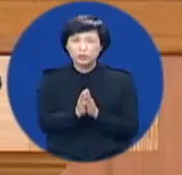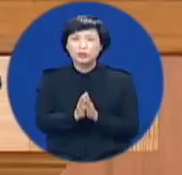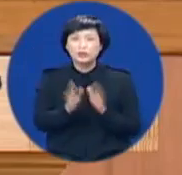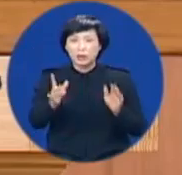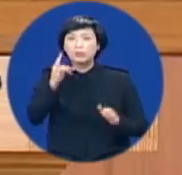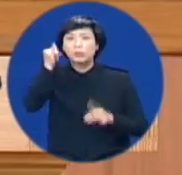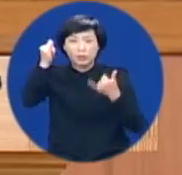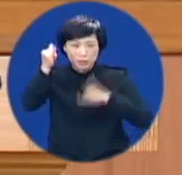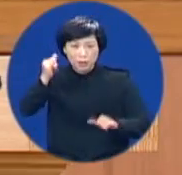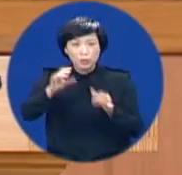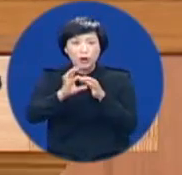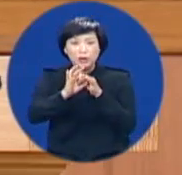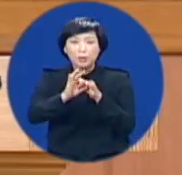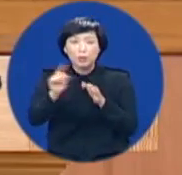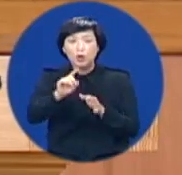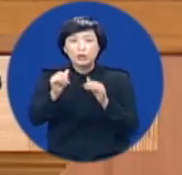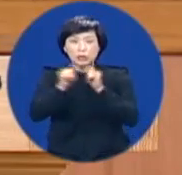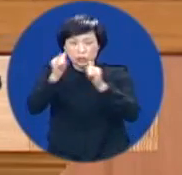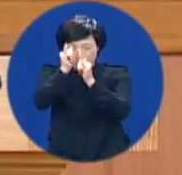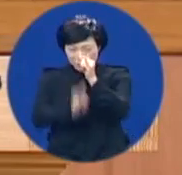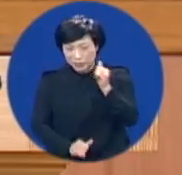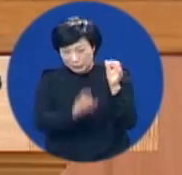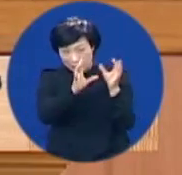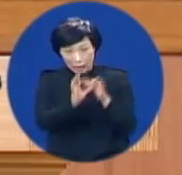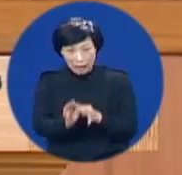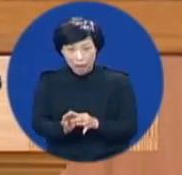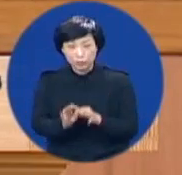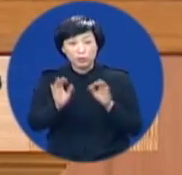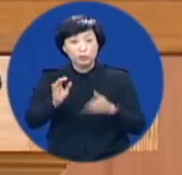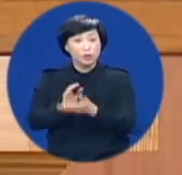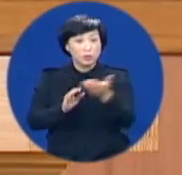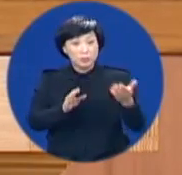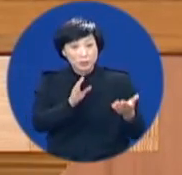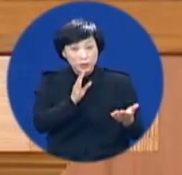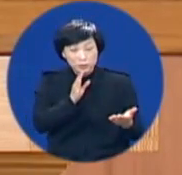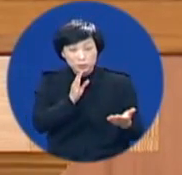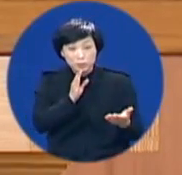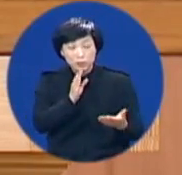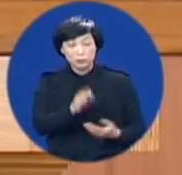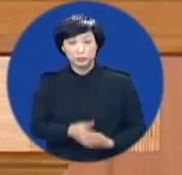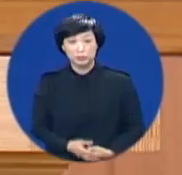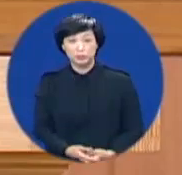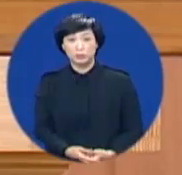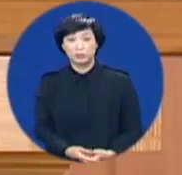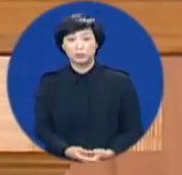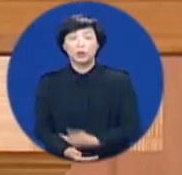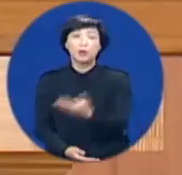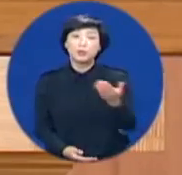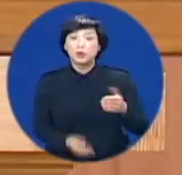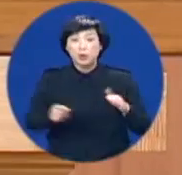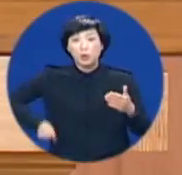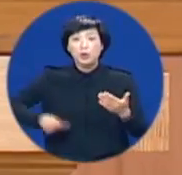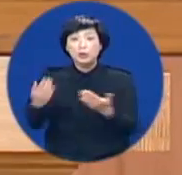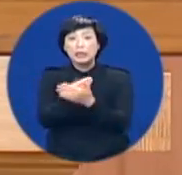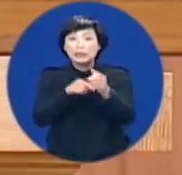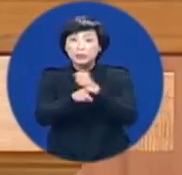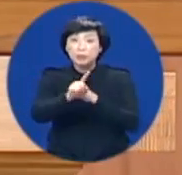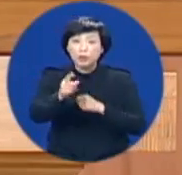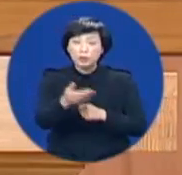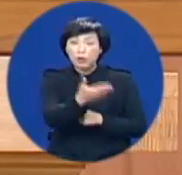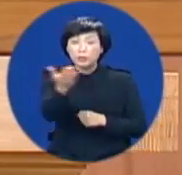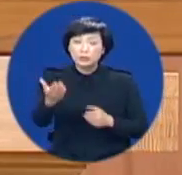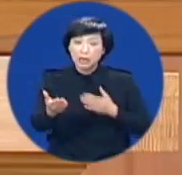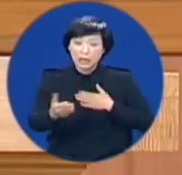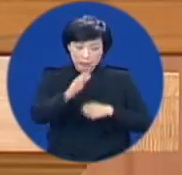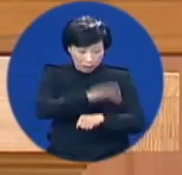자식의 관계는 인류 역사가 존속하는 날 존재하는 거예요. 회개가 뭐냐? 잘못을